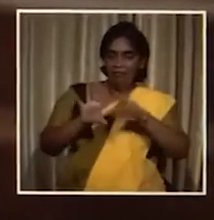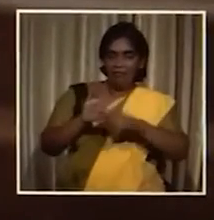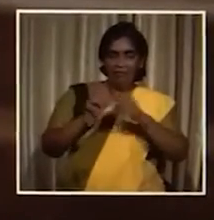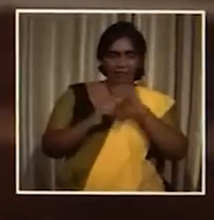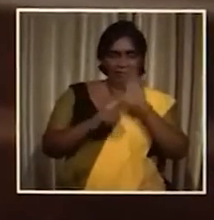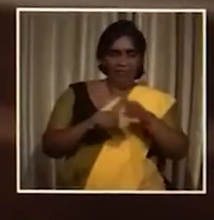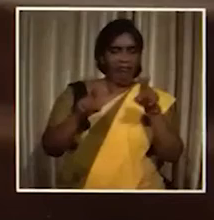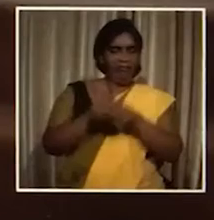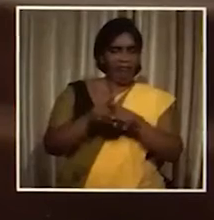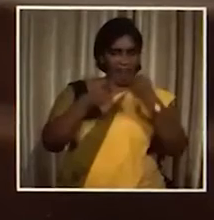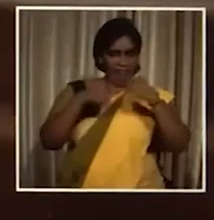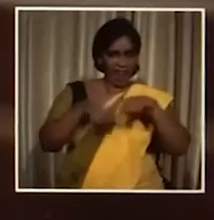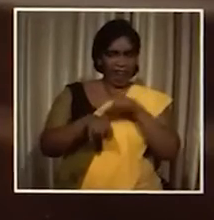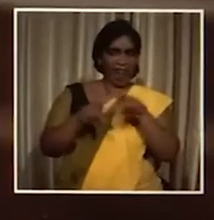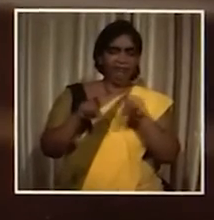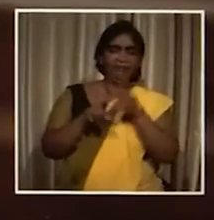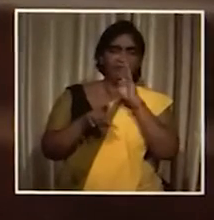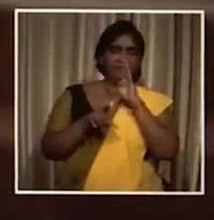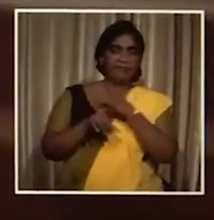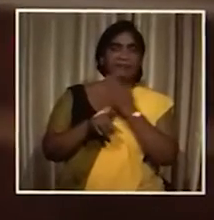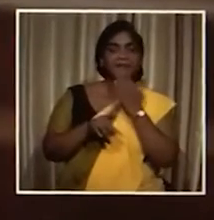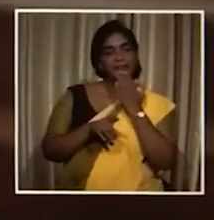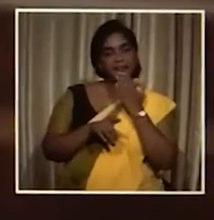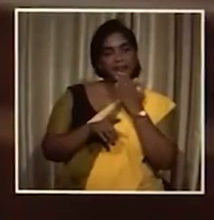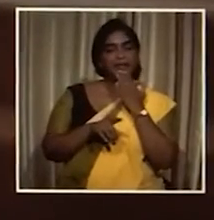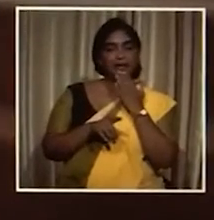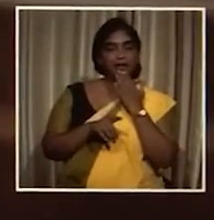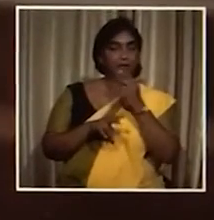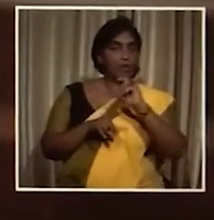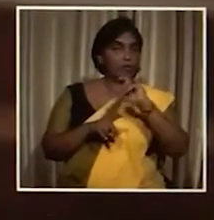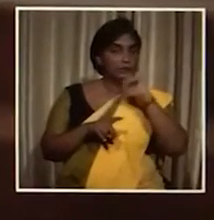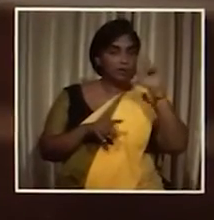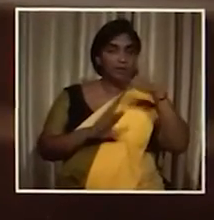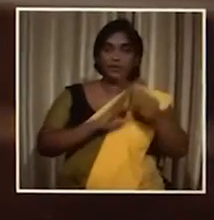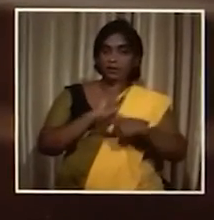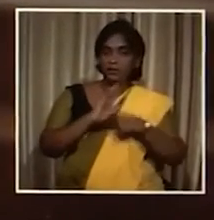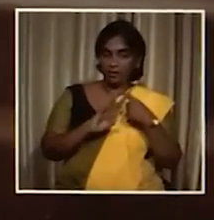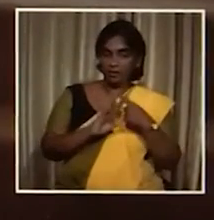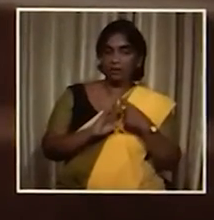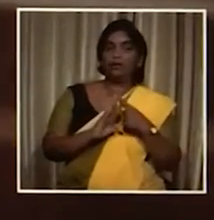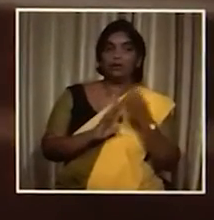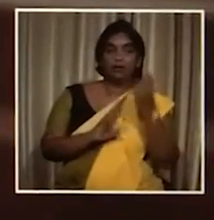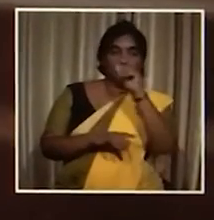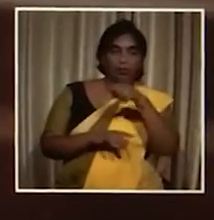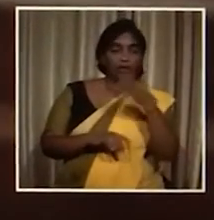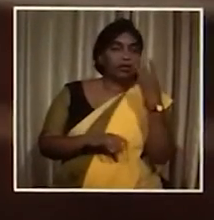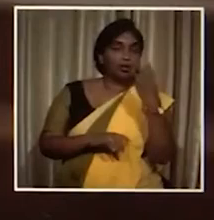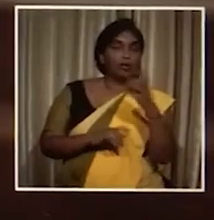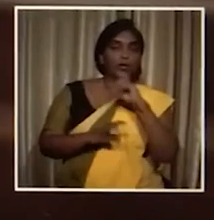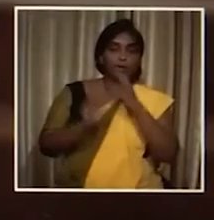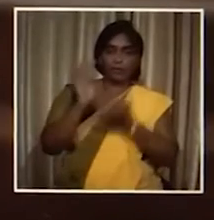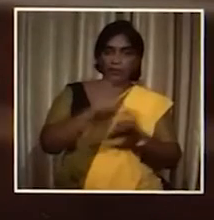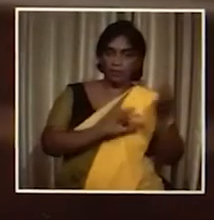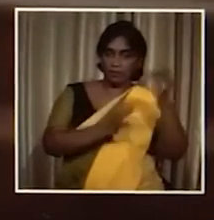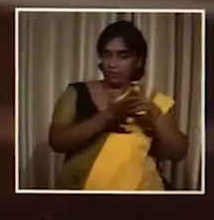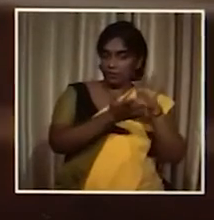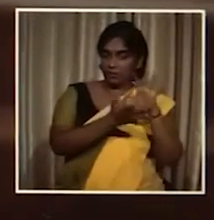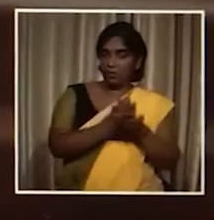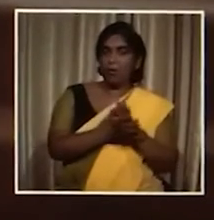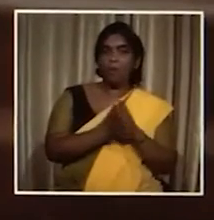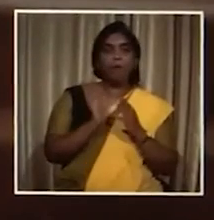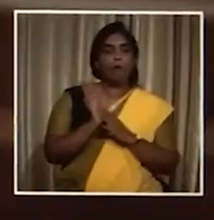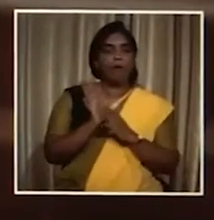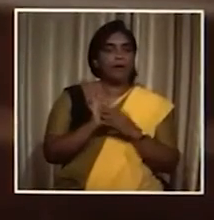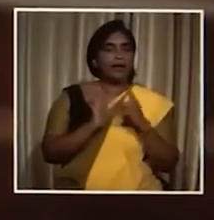මීට අමතරව ඇමරිකානු ෆෙඩරල් උසාවිය විසින් ශ්‍රී ලංකාවේ තිදෙනෙකුට නඩු පවරලා තියෙනවා. මොහම්මඩ්